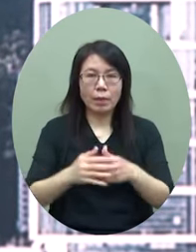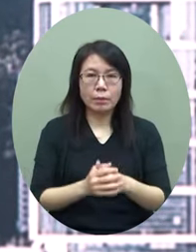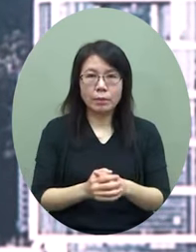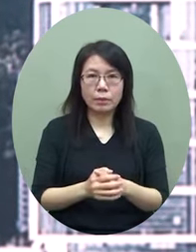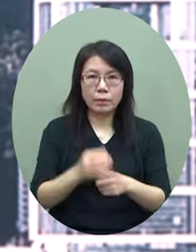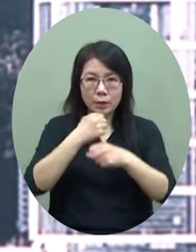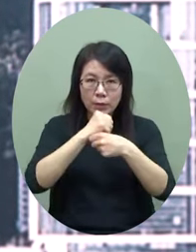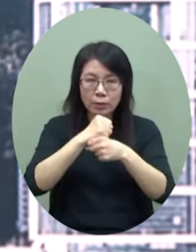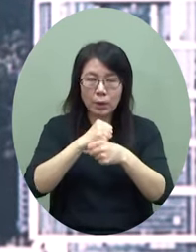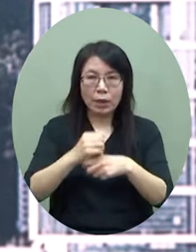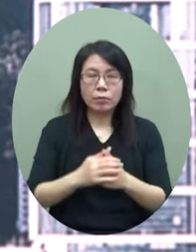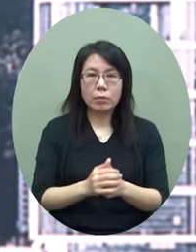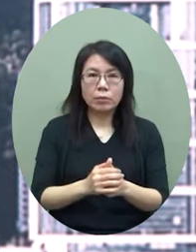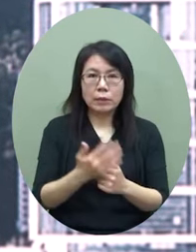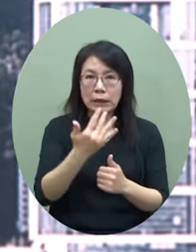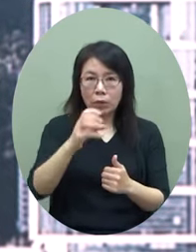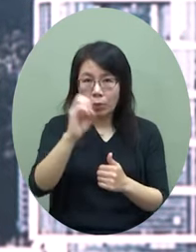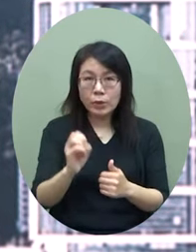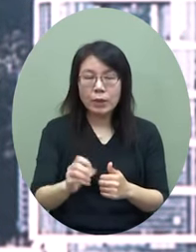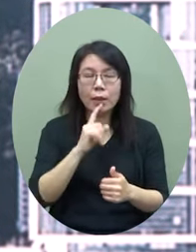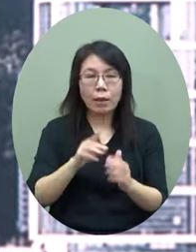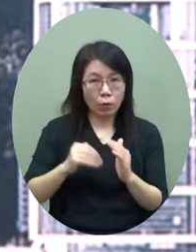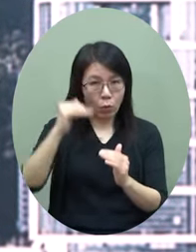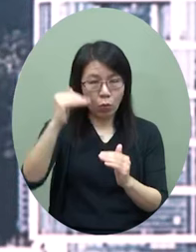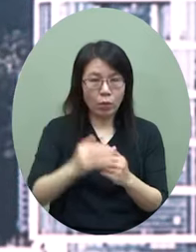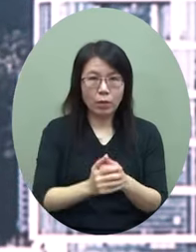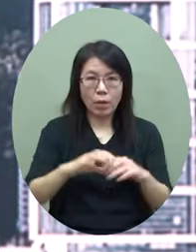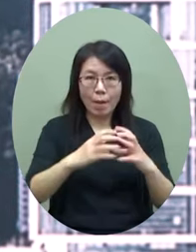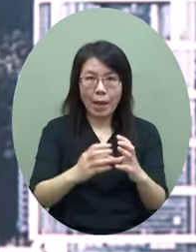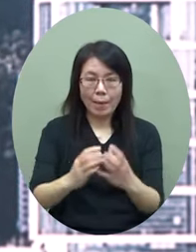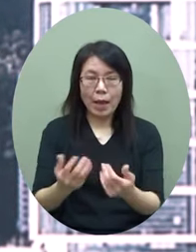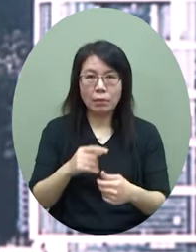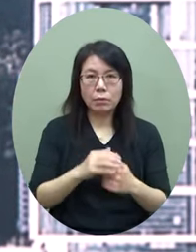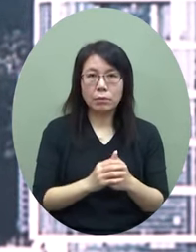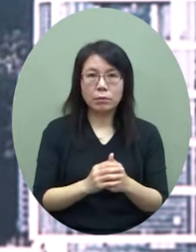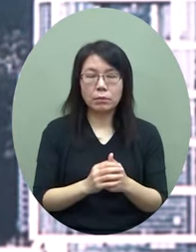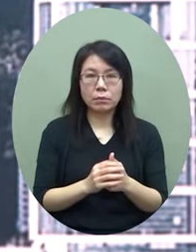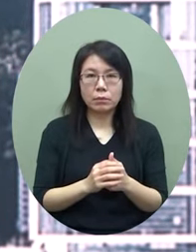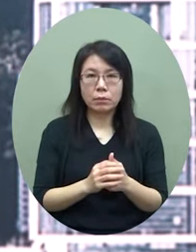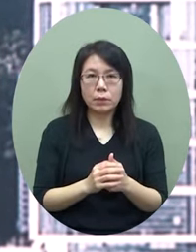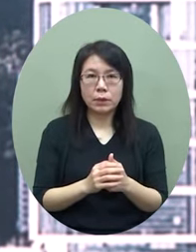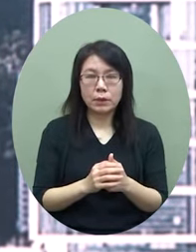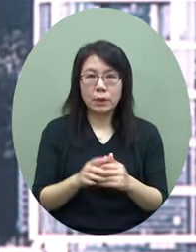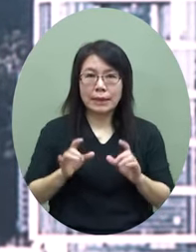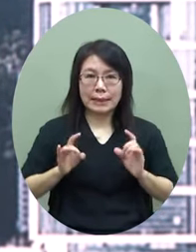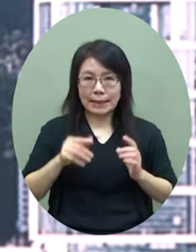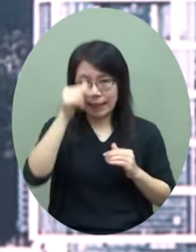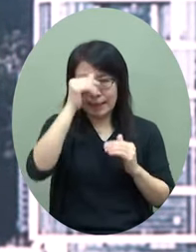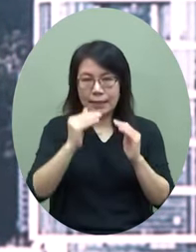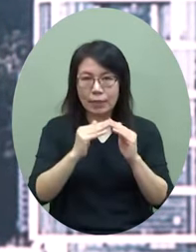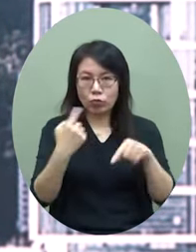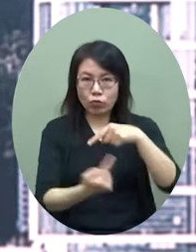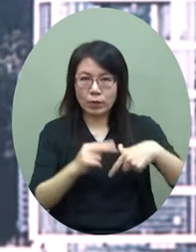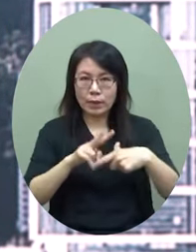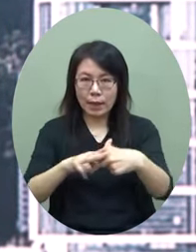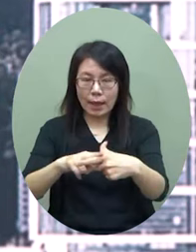检测成效率相对比较高在这么多组群里面是一个由私家医生转介